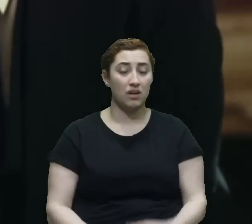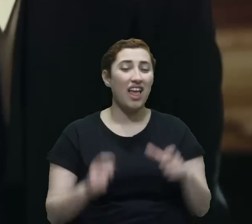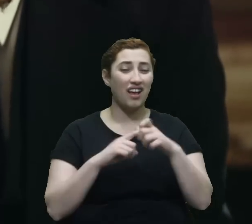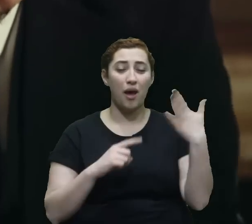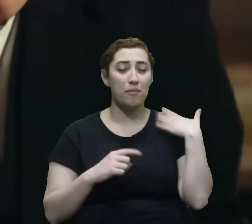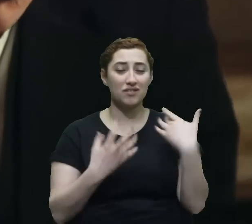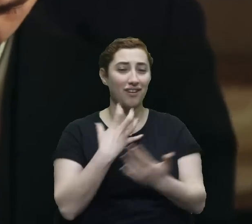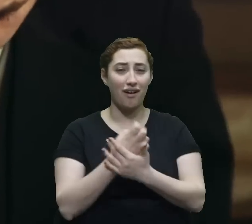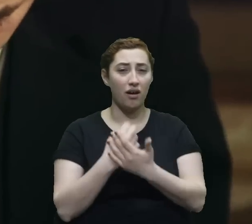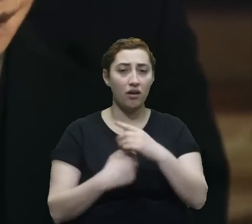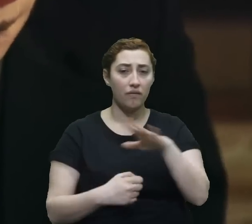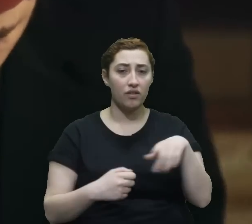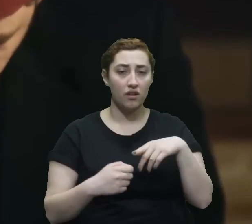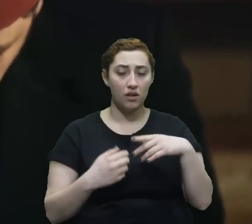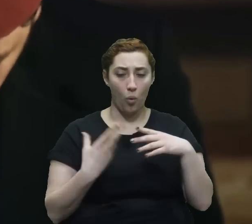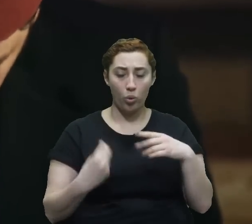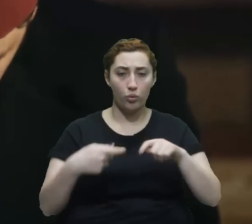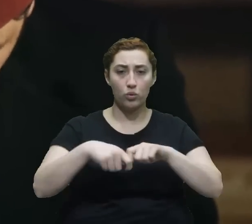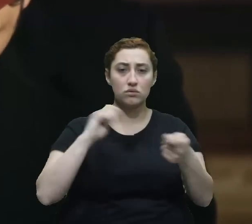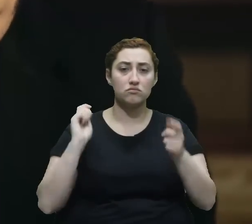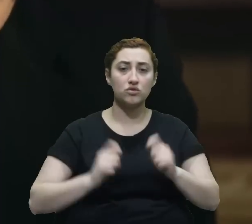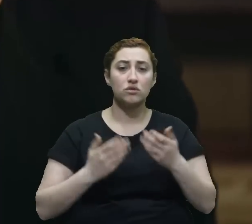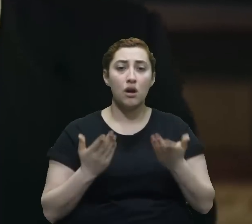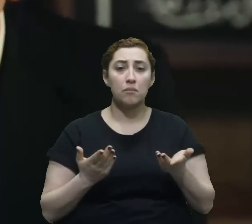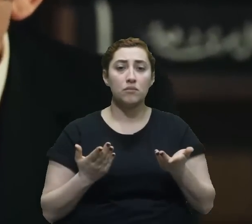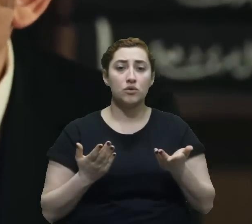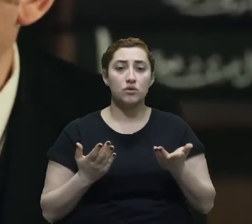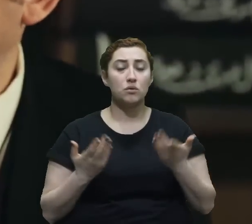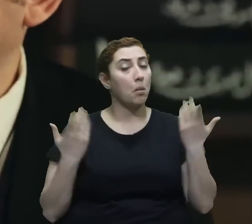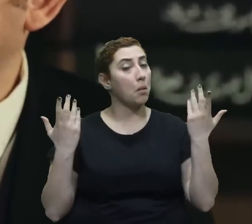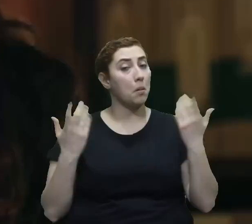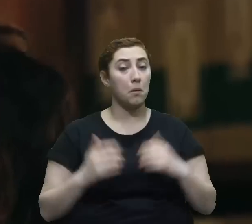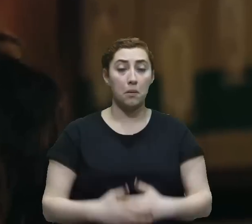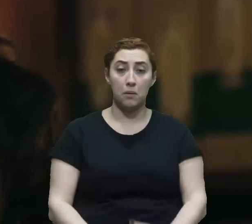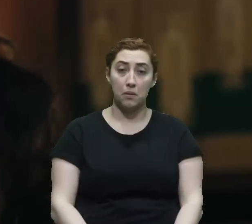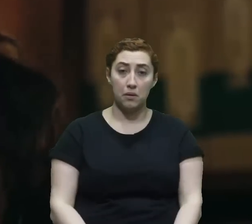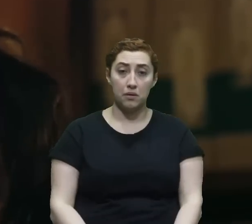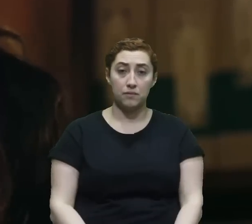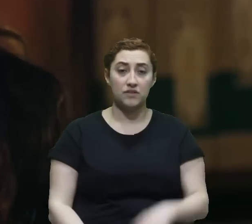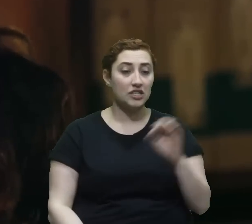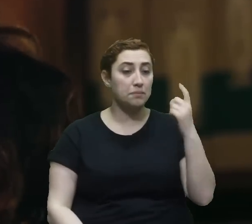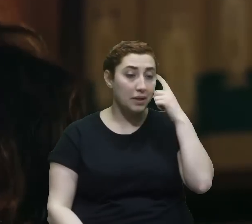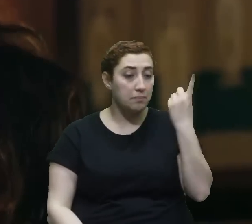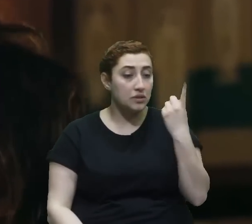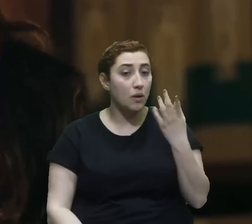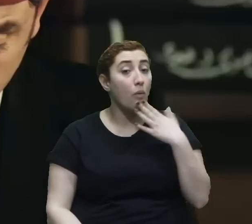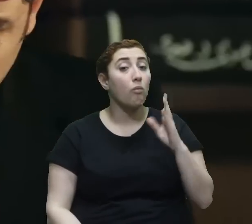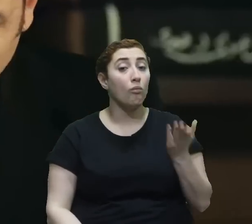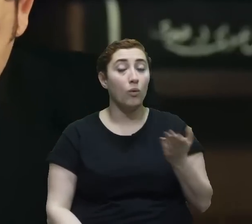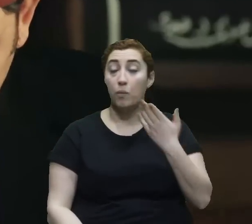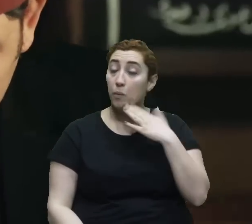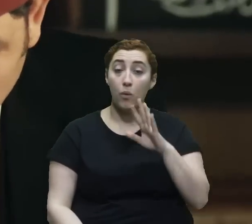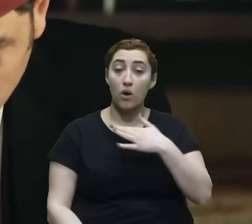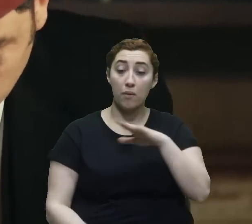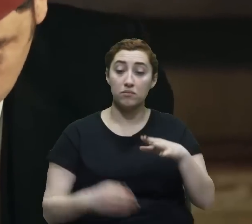Ekrem Paşa'nın kütüğü olduğu sayfa kopartılmış. Allah Allah. Hiçbir bilgi yok mu?